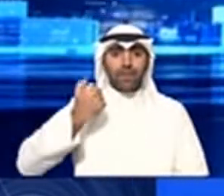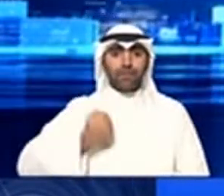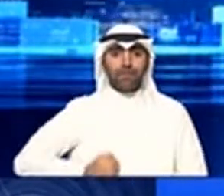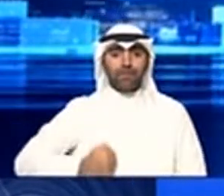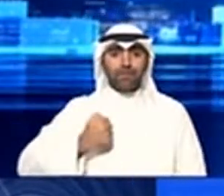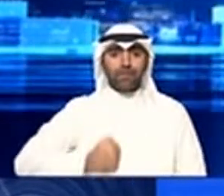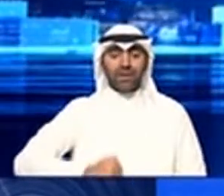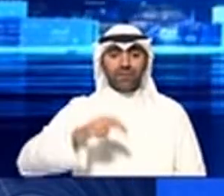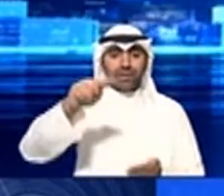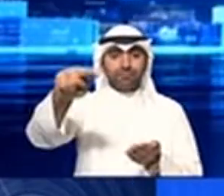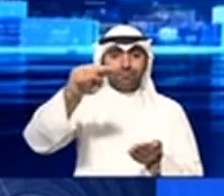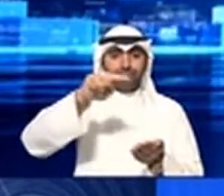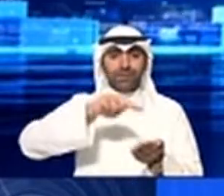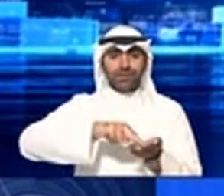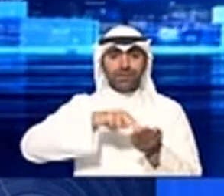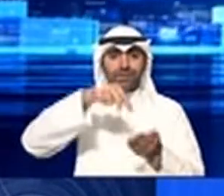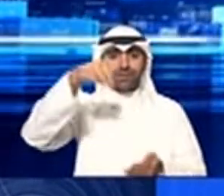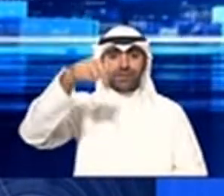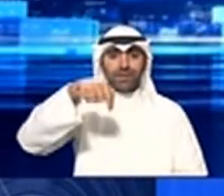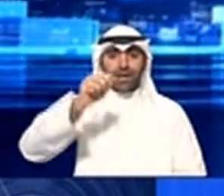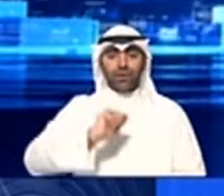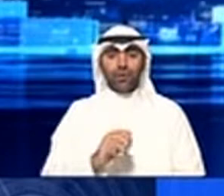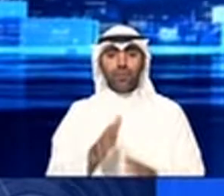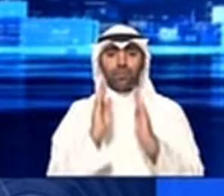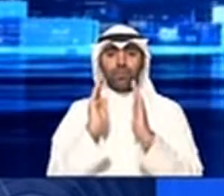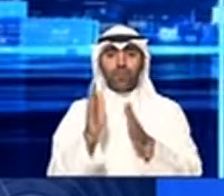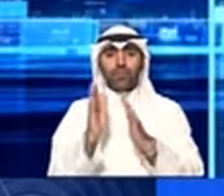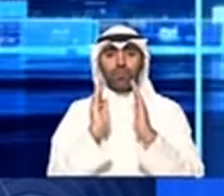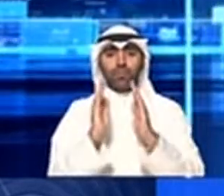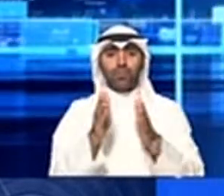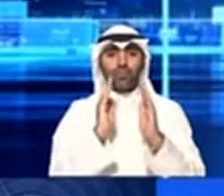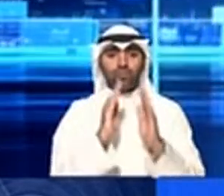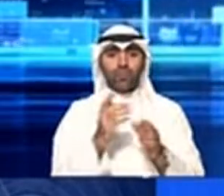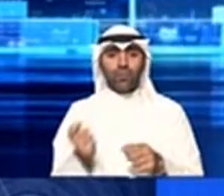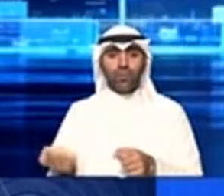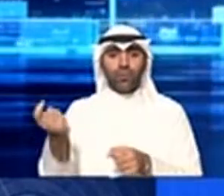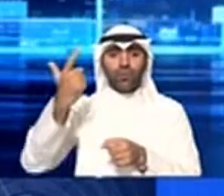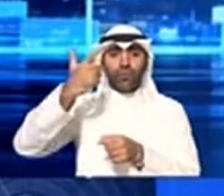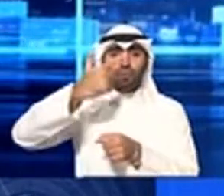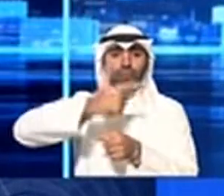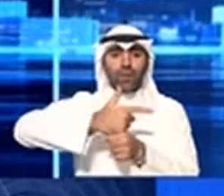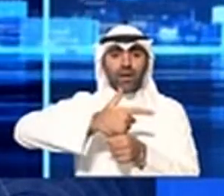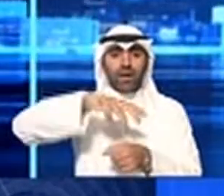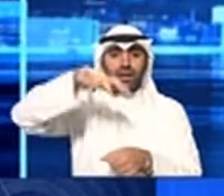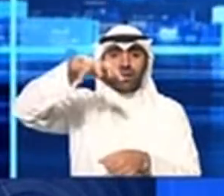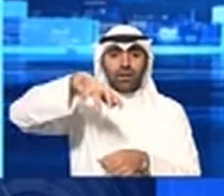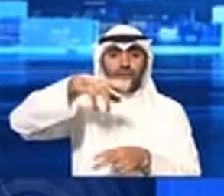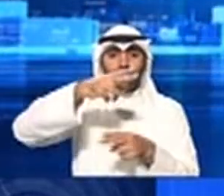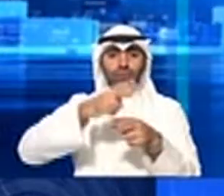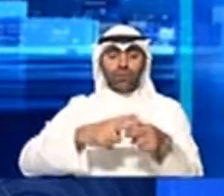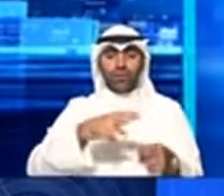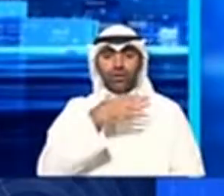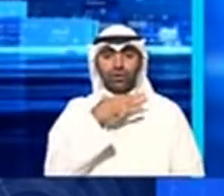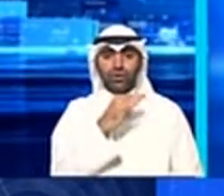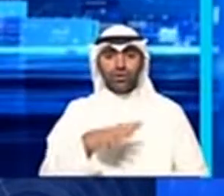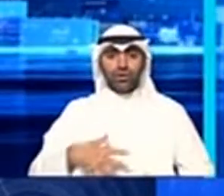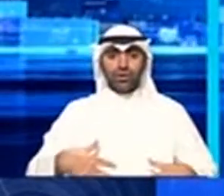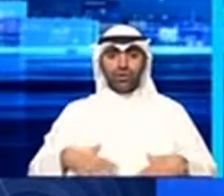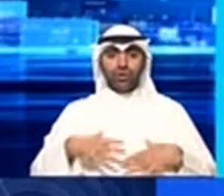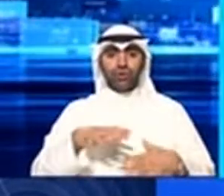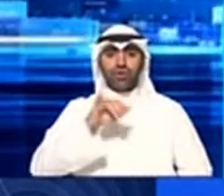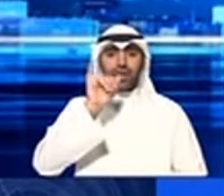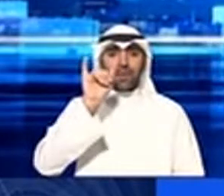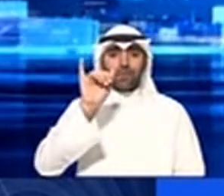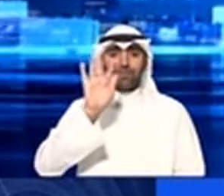مجلس الوزراء بمملكة البحرين الشقيقة. عرب فيها عن خالص تهانيه بمناسبة تزكية سموه حفظه